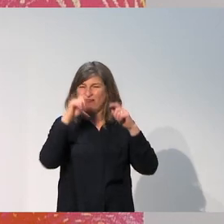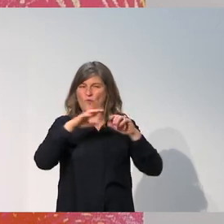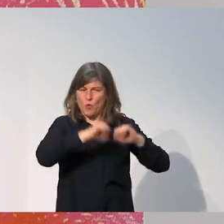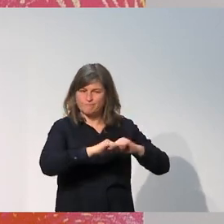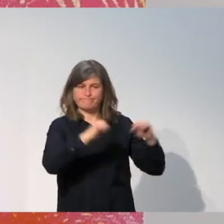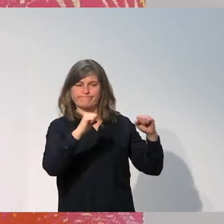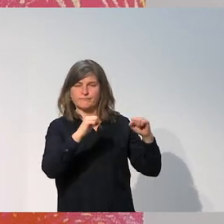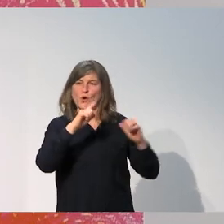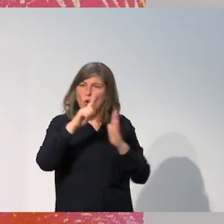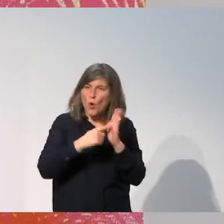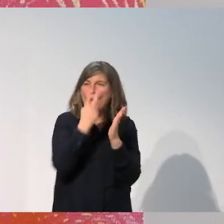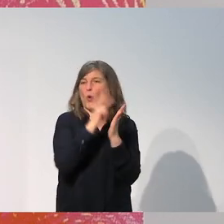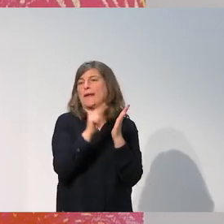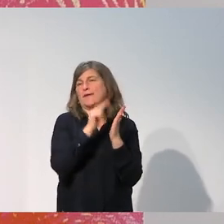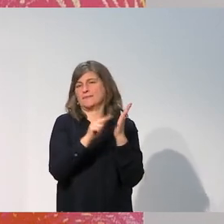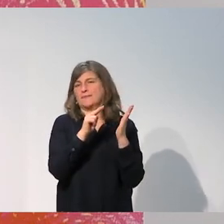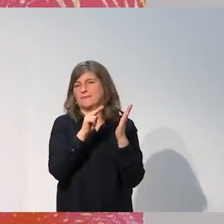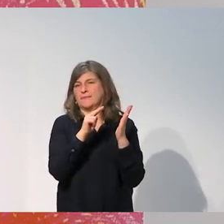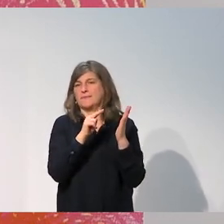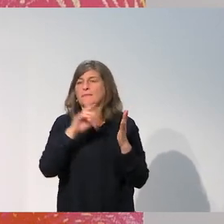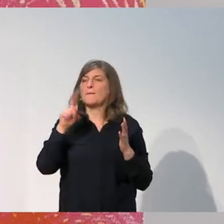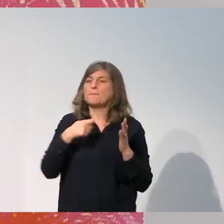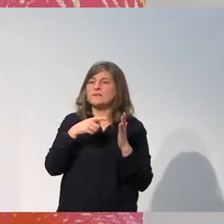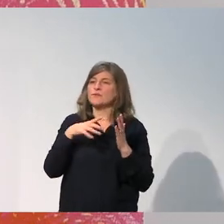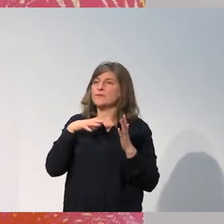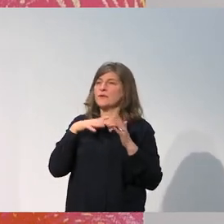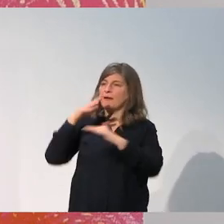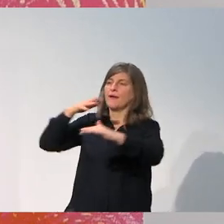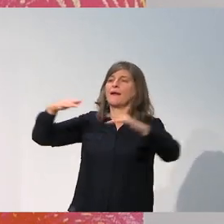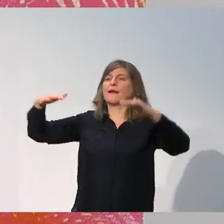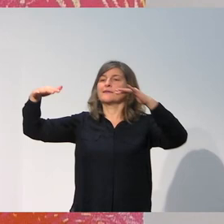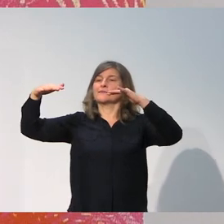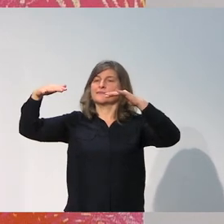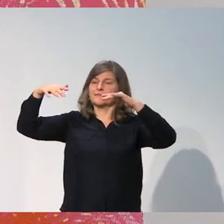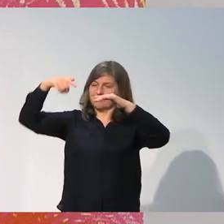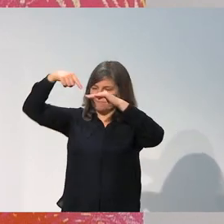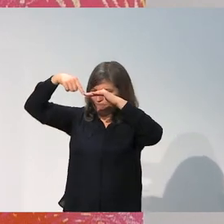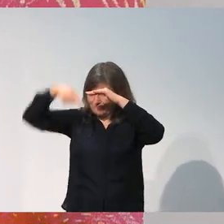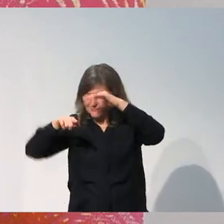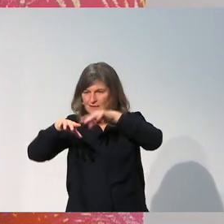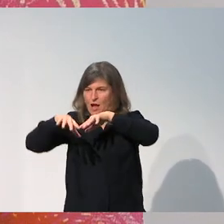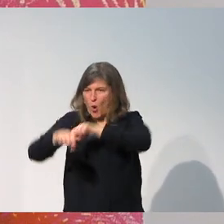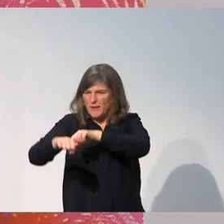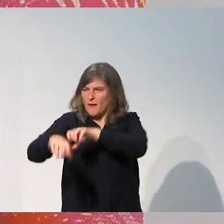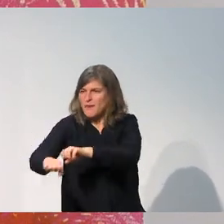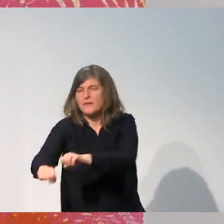se dit évidemment que nous ne sommes pas un empire dans un empire, comme dirait Spinoza, c'est-à-dire que nous sommes